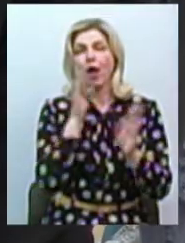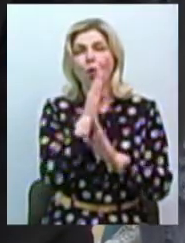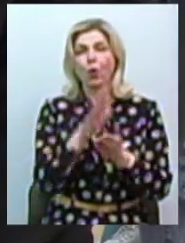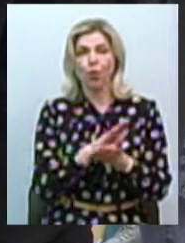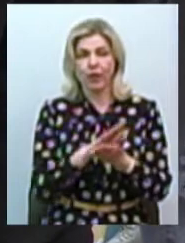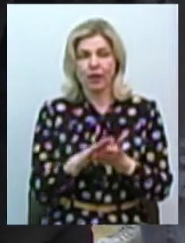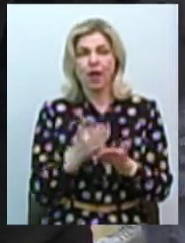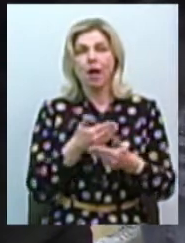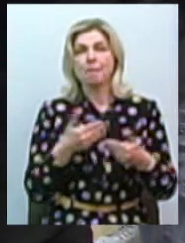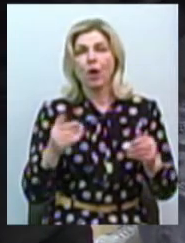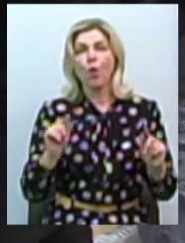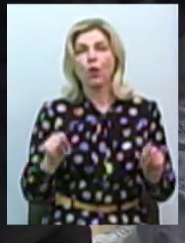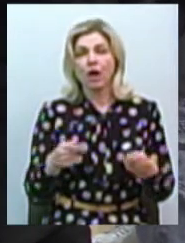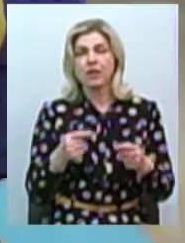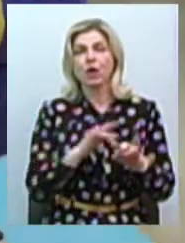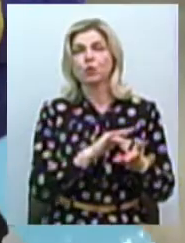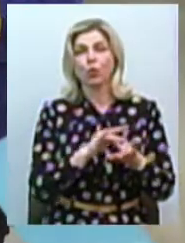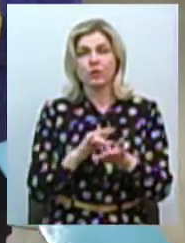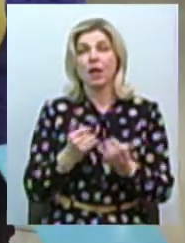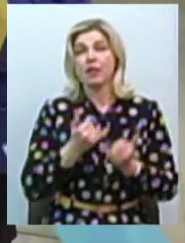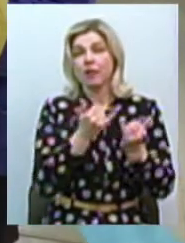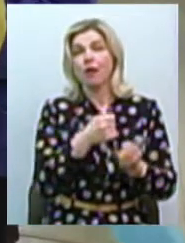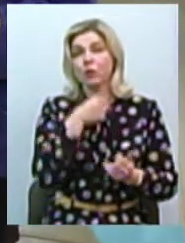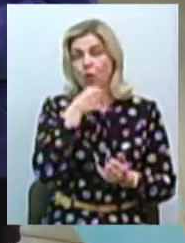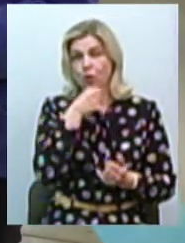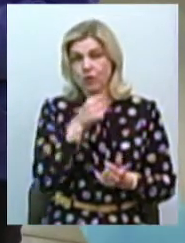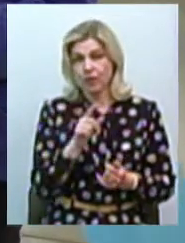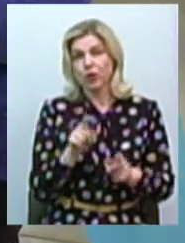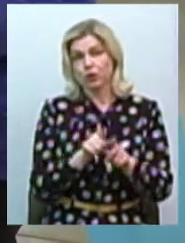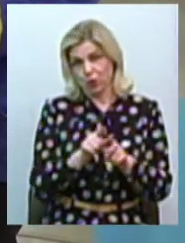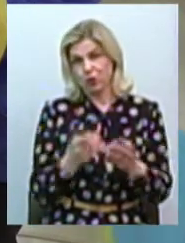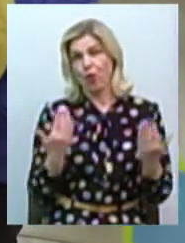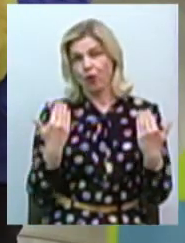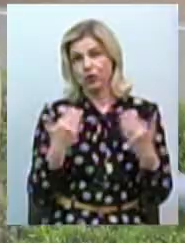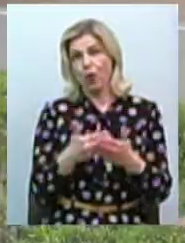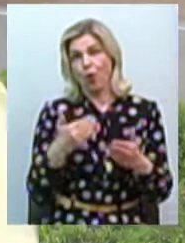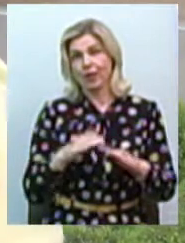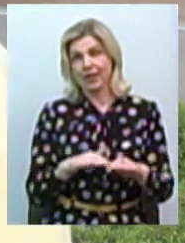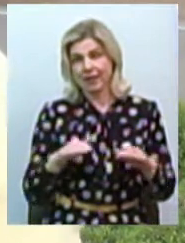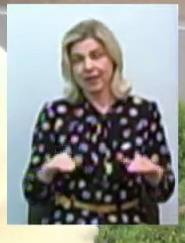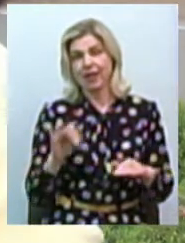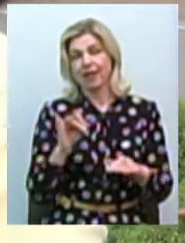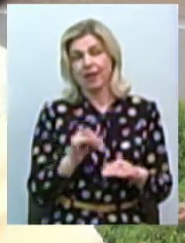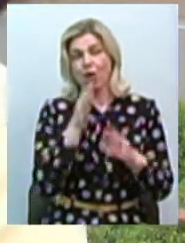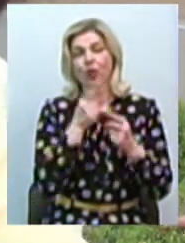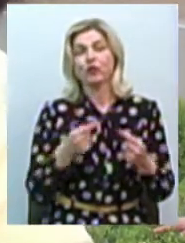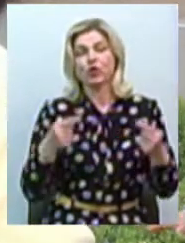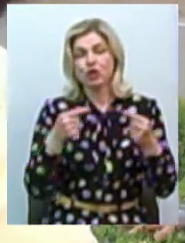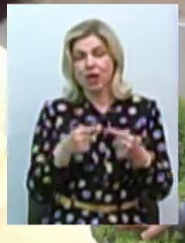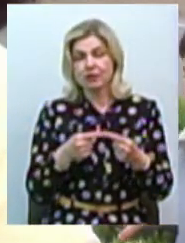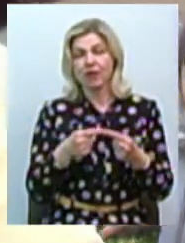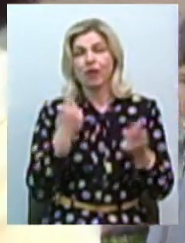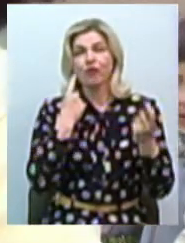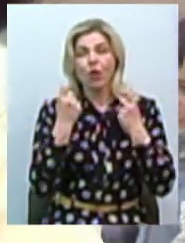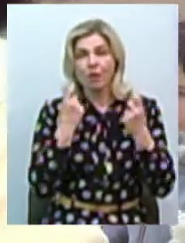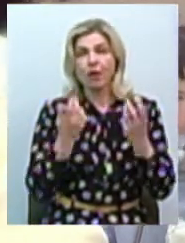Ми організовуємо екскурсію для дорослих, щоб вони могли трошки відпочити від дітей і одночасно